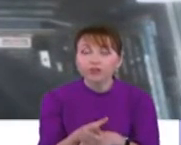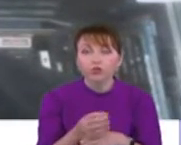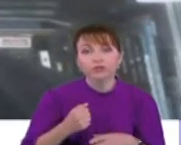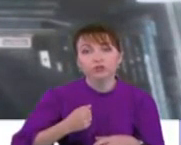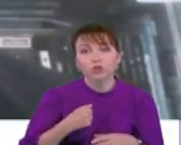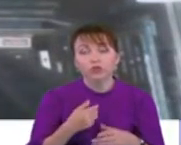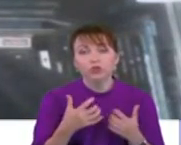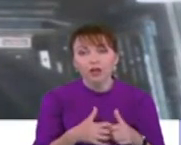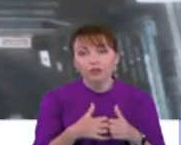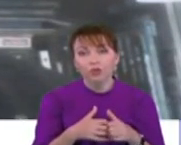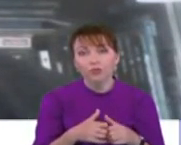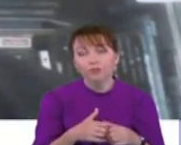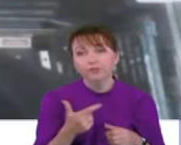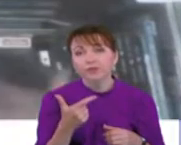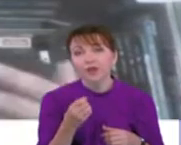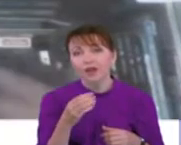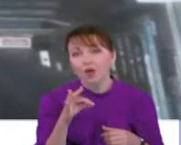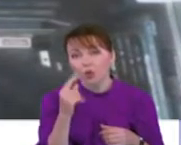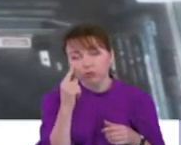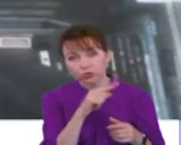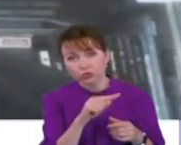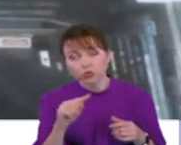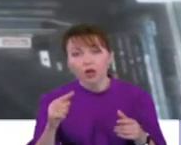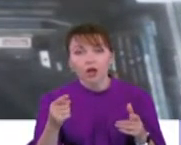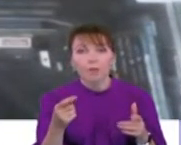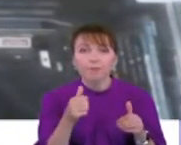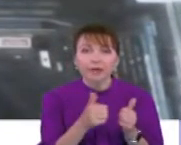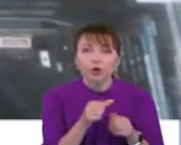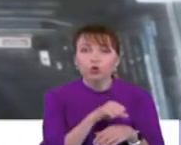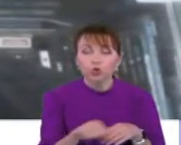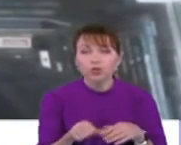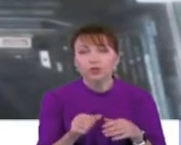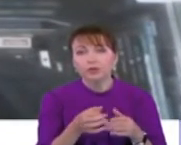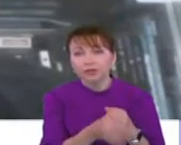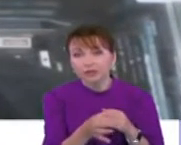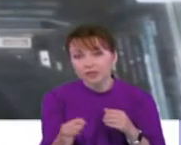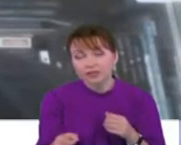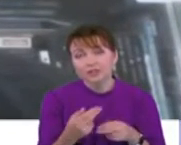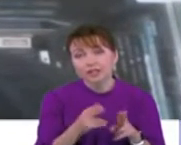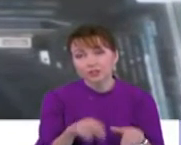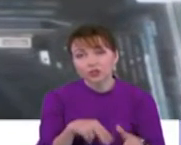військовою технікою, з геопозначками прикордонних населених пунктів та залізничних станцій.